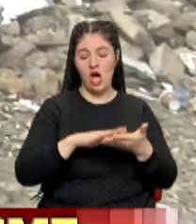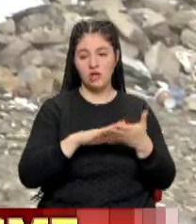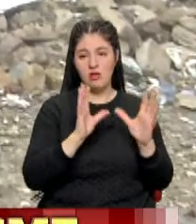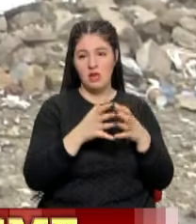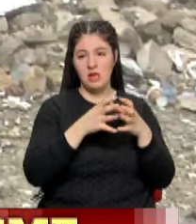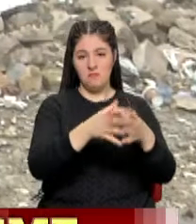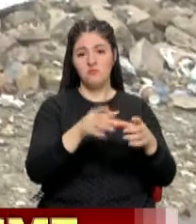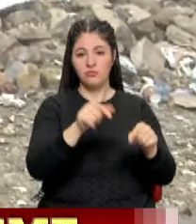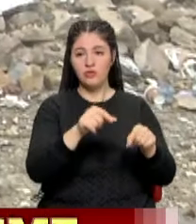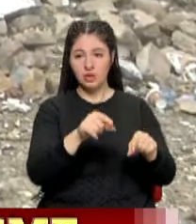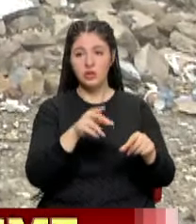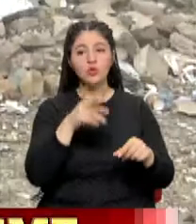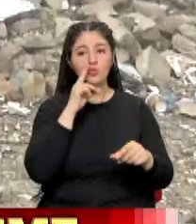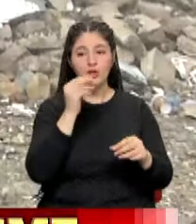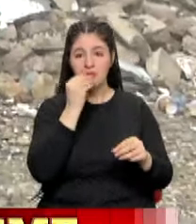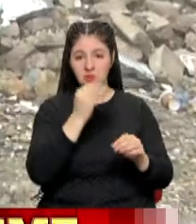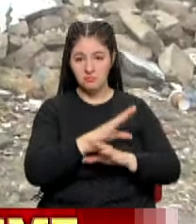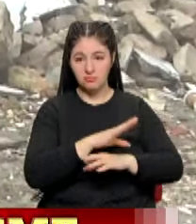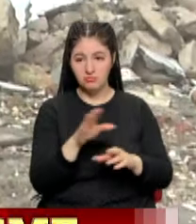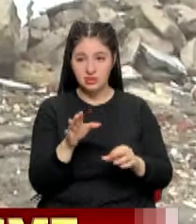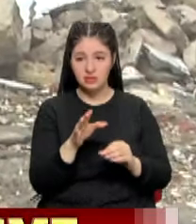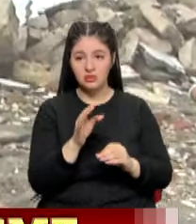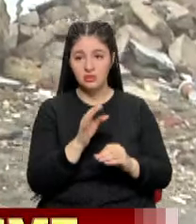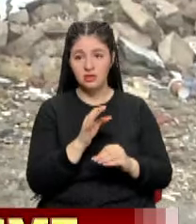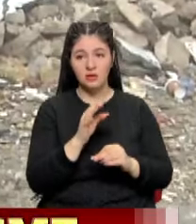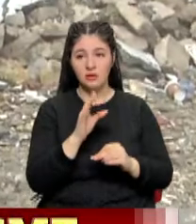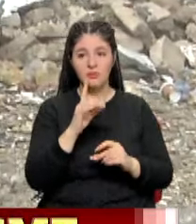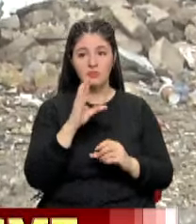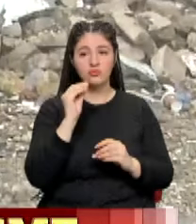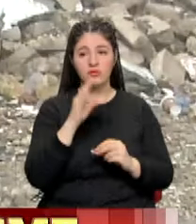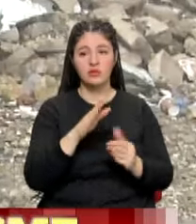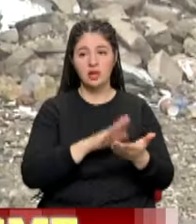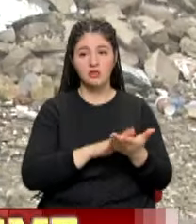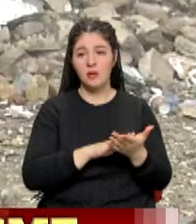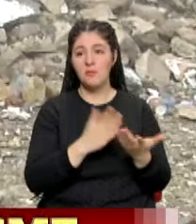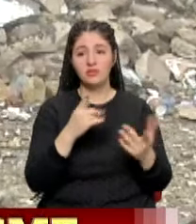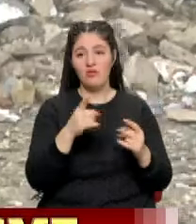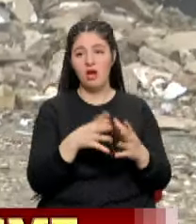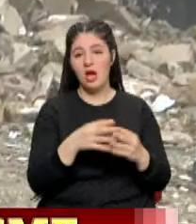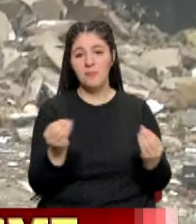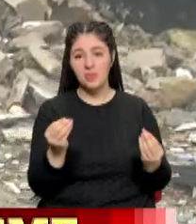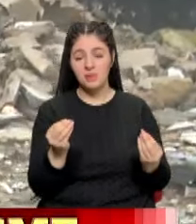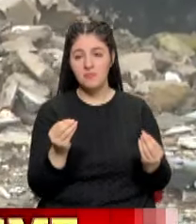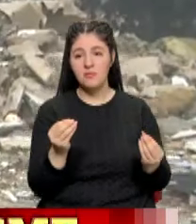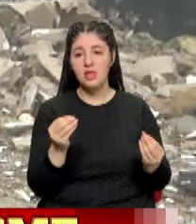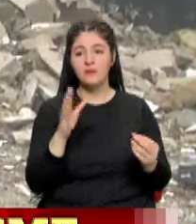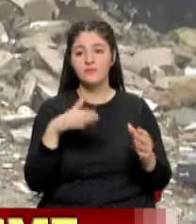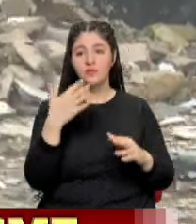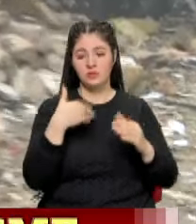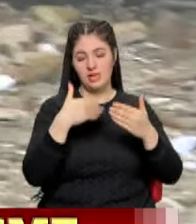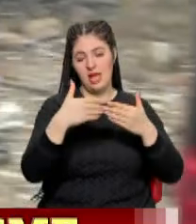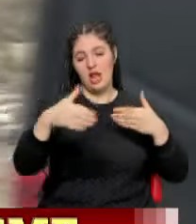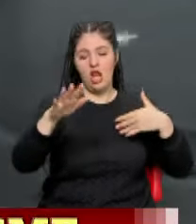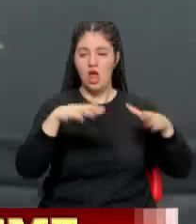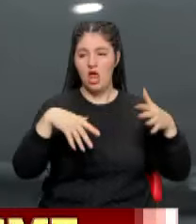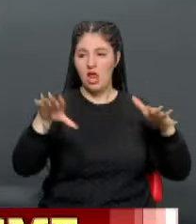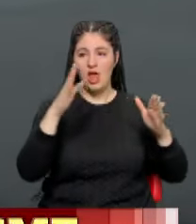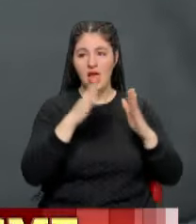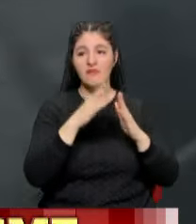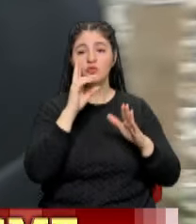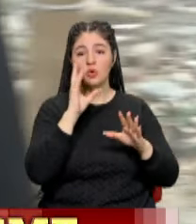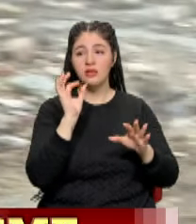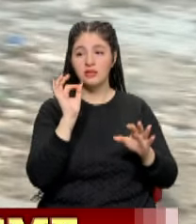arkadaşlarımızla birlikte. Burada son yemeğimizi yedik. Belki bir sürü arkadaşımı maalesef kaybettim. Daha sonra ayrıldık, evlerimize gittik son